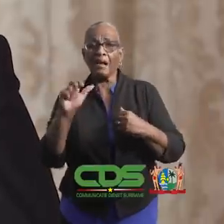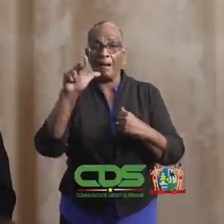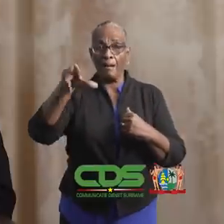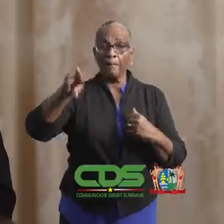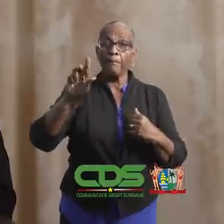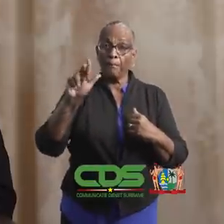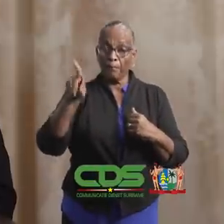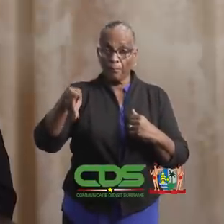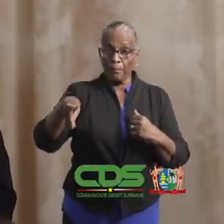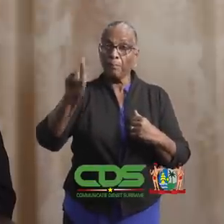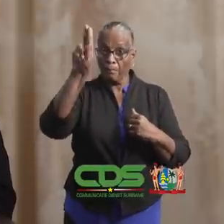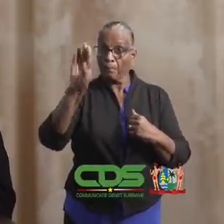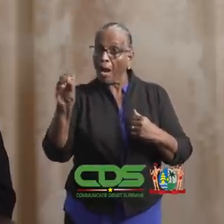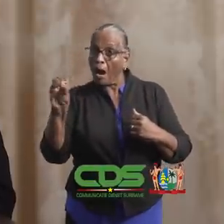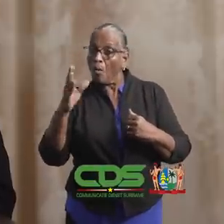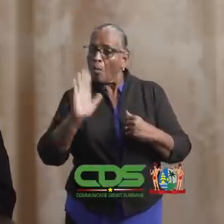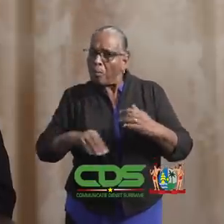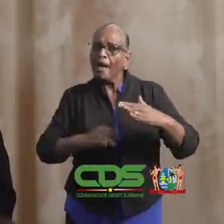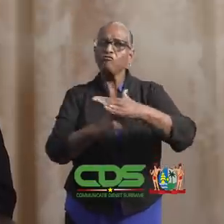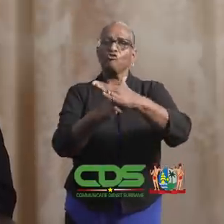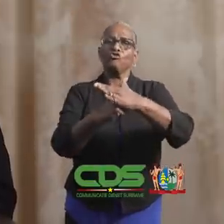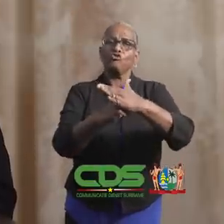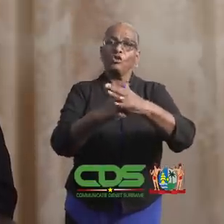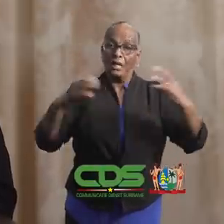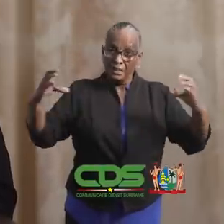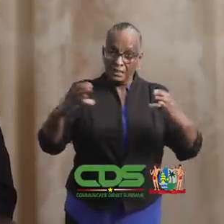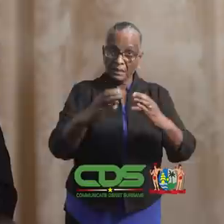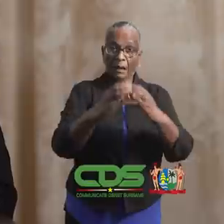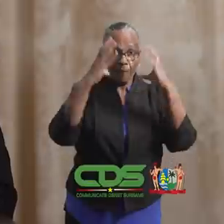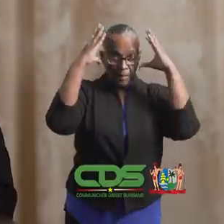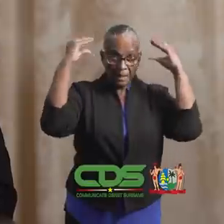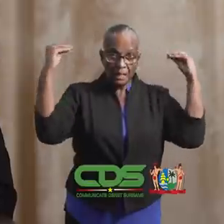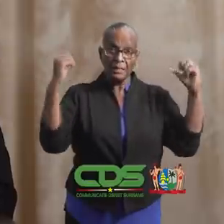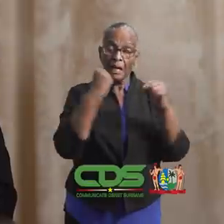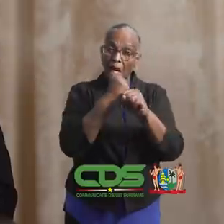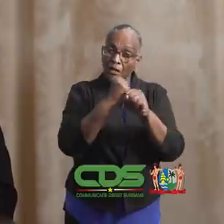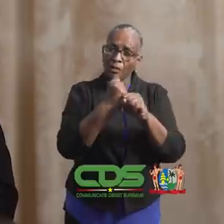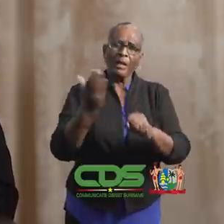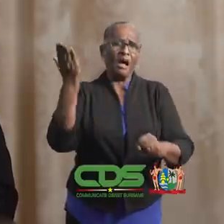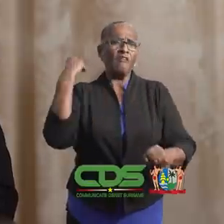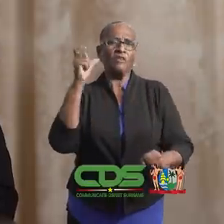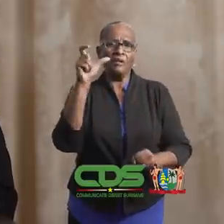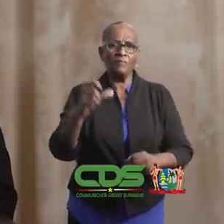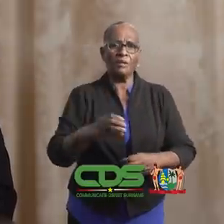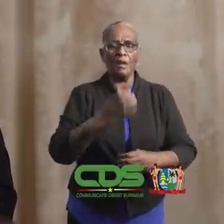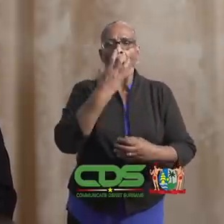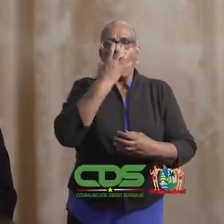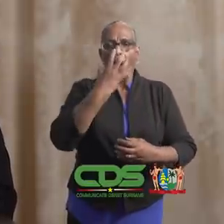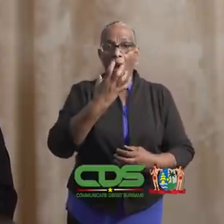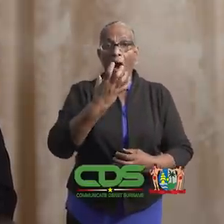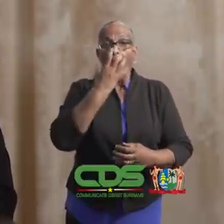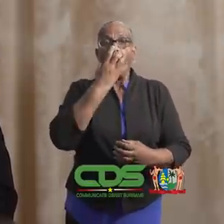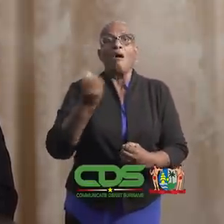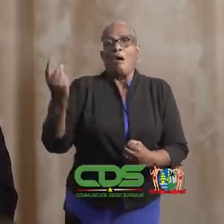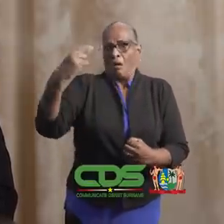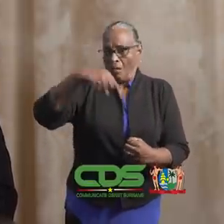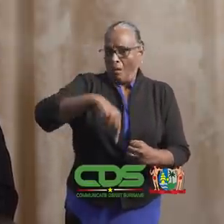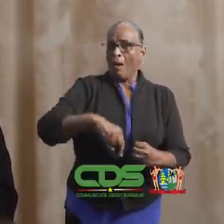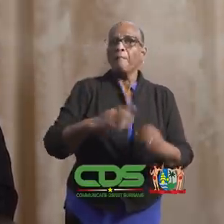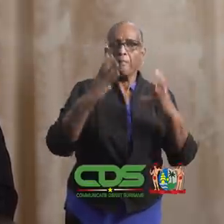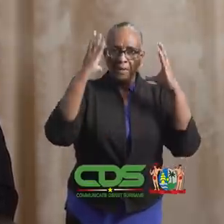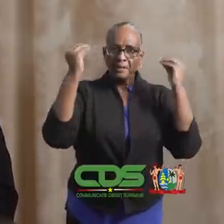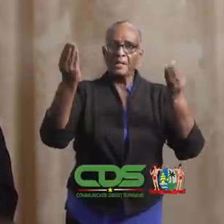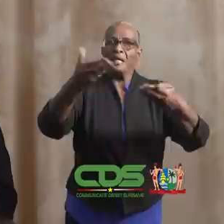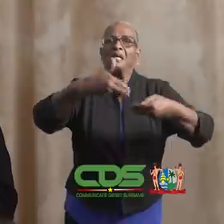campagne. In het kader van de samenwerking met Nederland zijn er in de afgelopen week 18 beademingsapparaten gearriveerd.